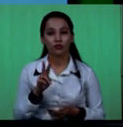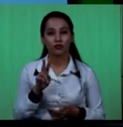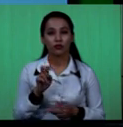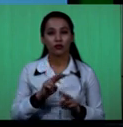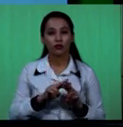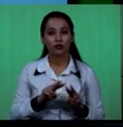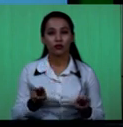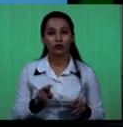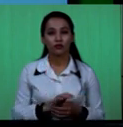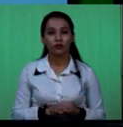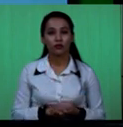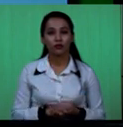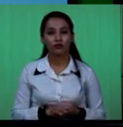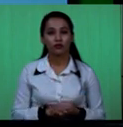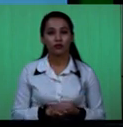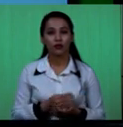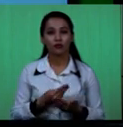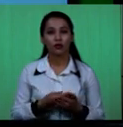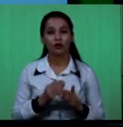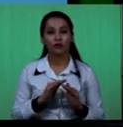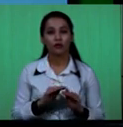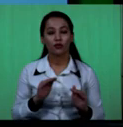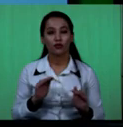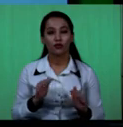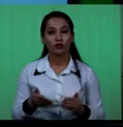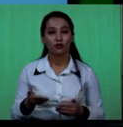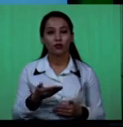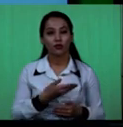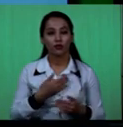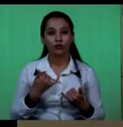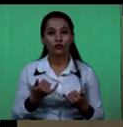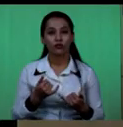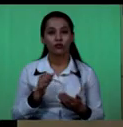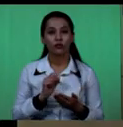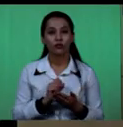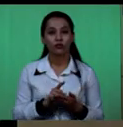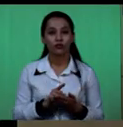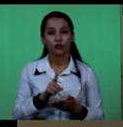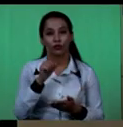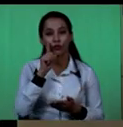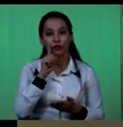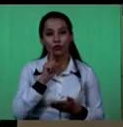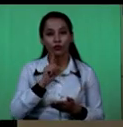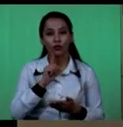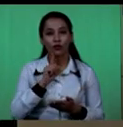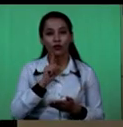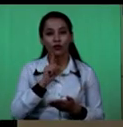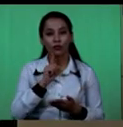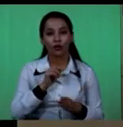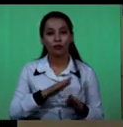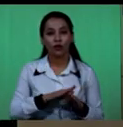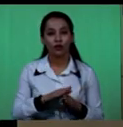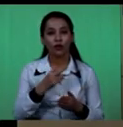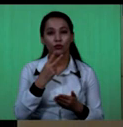4200 ga teng. Mana aziz o'quvchilar, biz hozir misollarni qulay usullarda bajarib